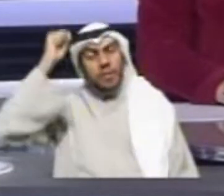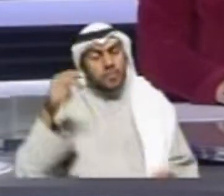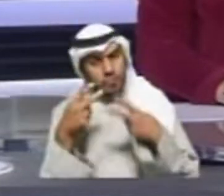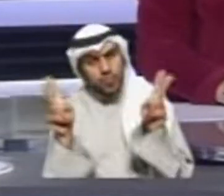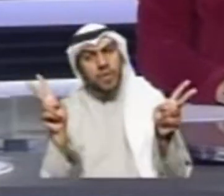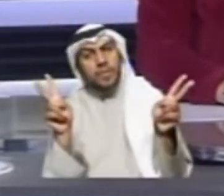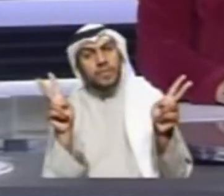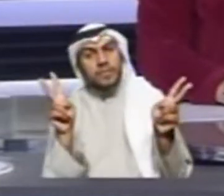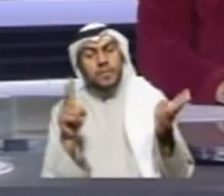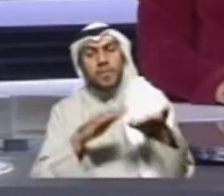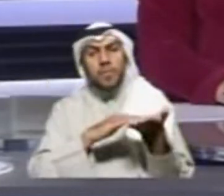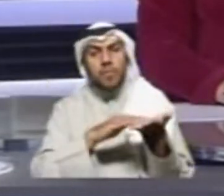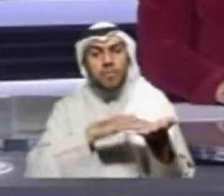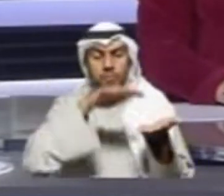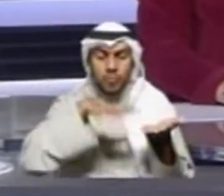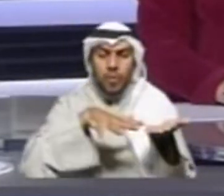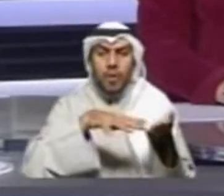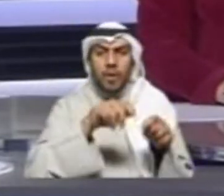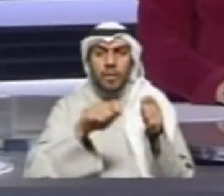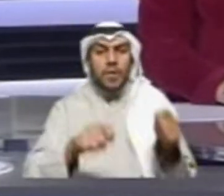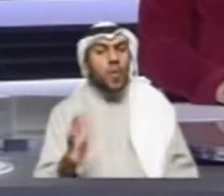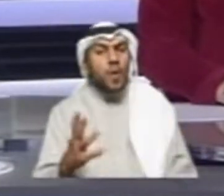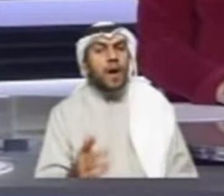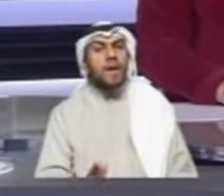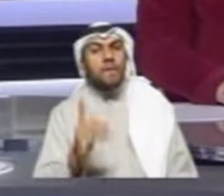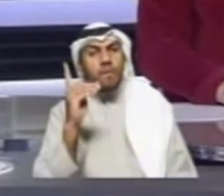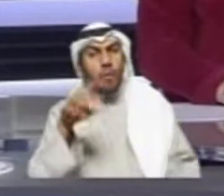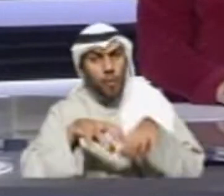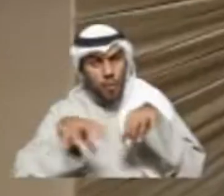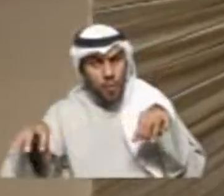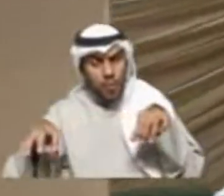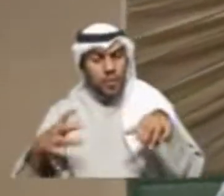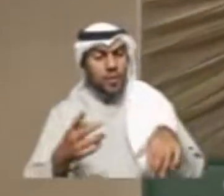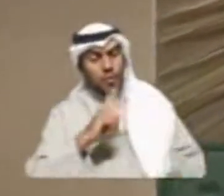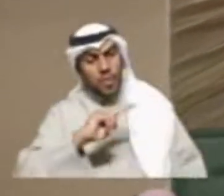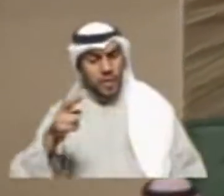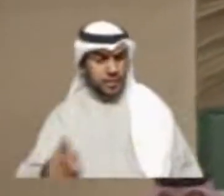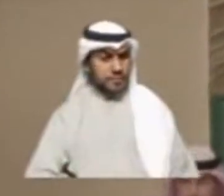أكثر لموقع المساحة سواء في T4 أو T5.